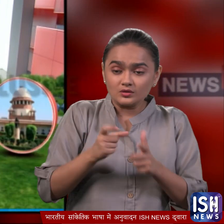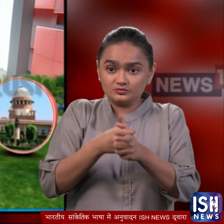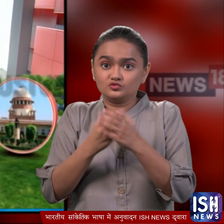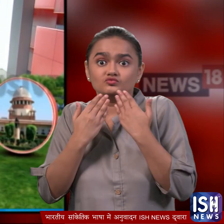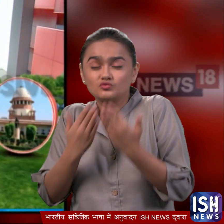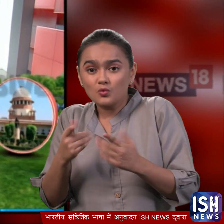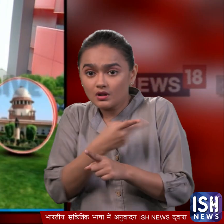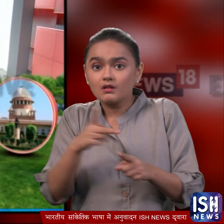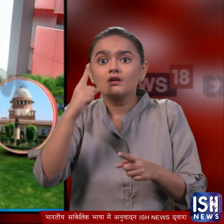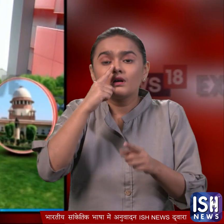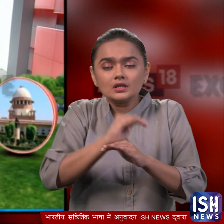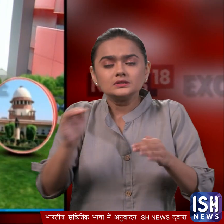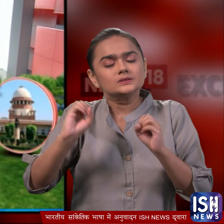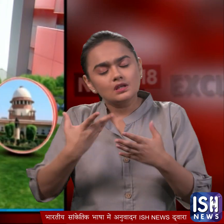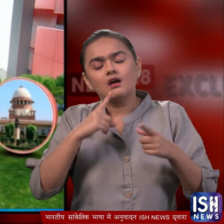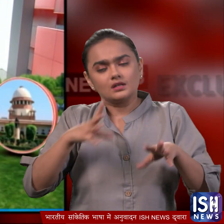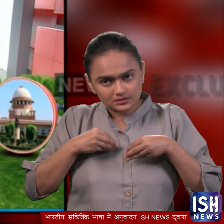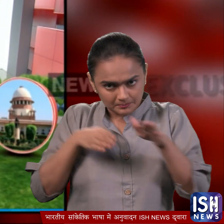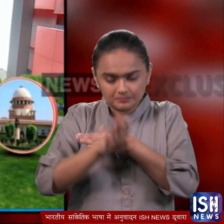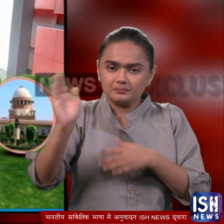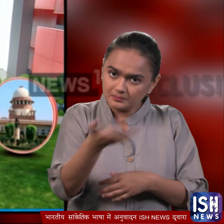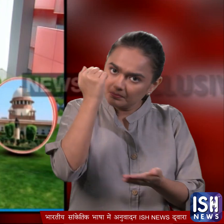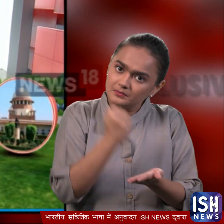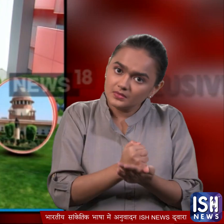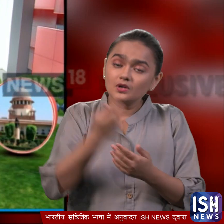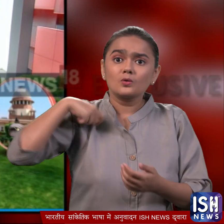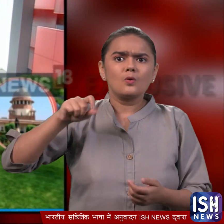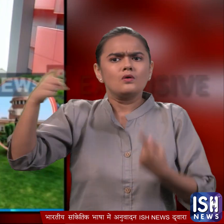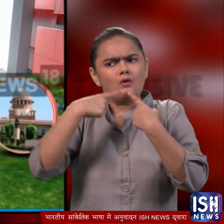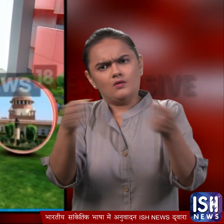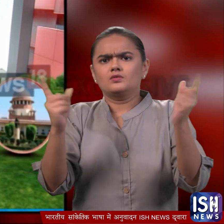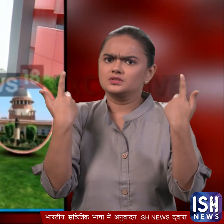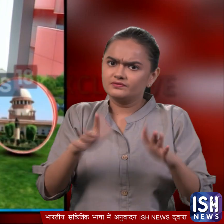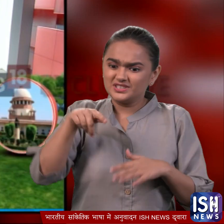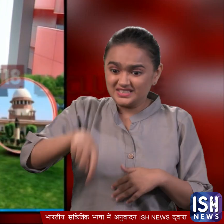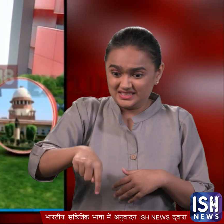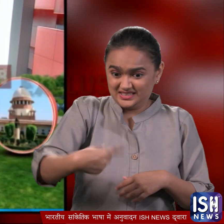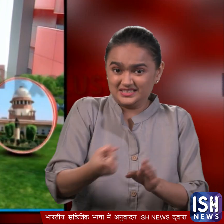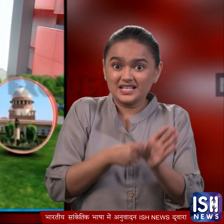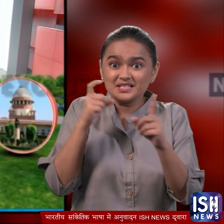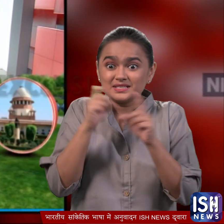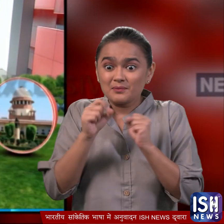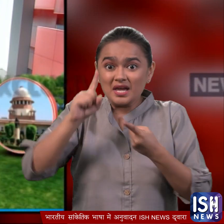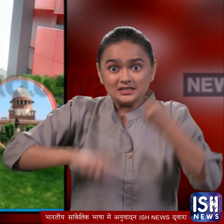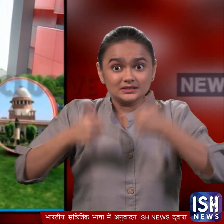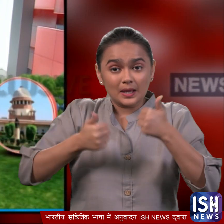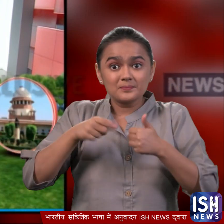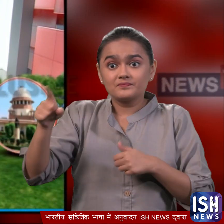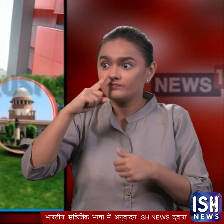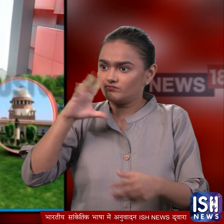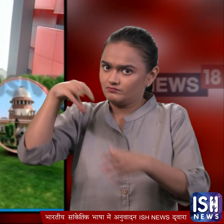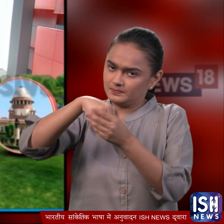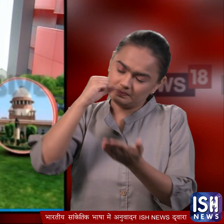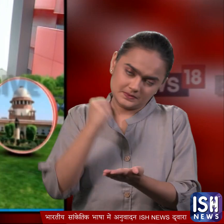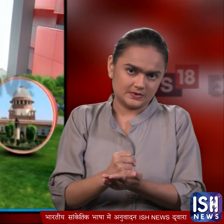कॉलेज और राष्ट्रीय मिलिट्री स्कूलों में लड़कियों को भी दाखिला दिया जाए। कोर्ट ने यह आदेश भी दिया कि इस साल दिसंबर में होने वाली परीक्षा